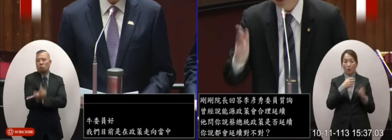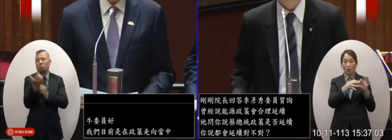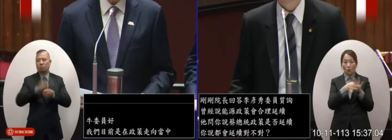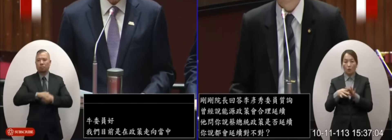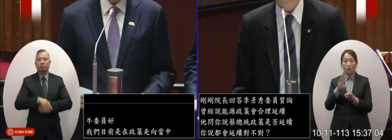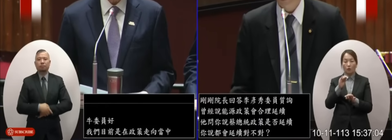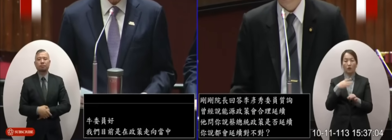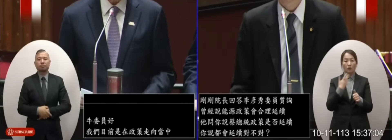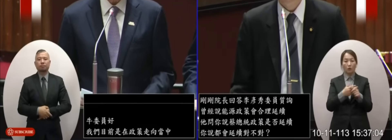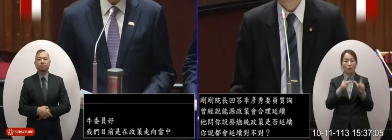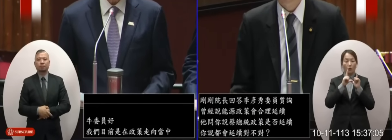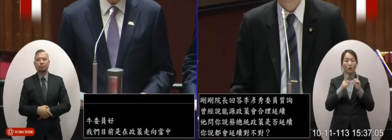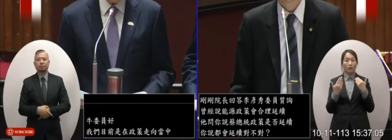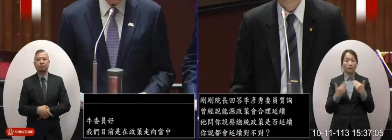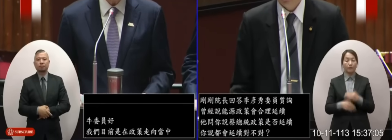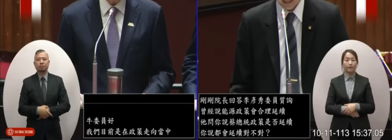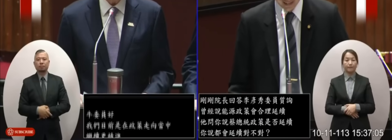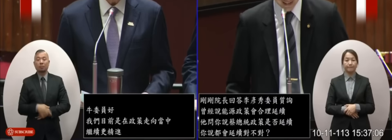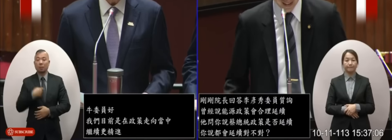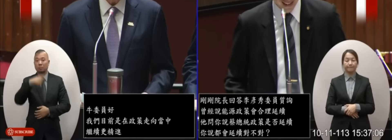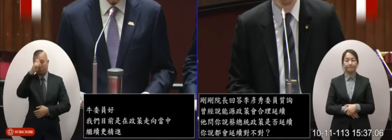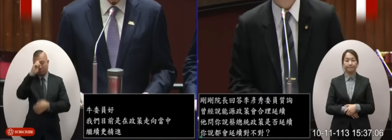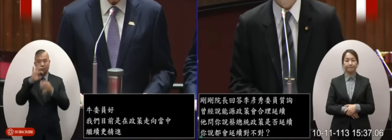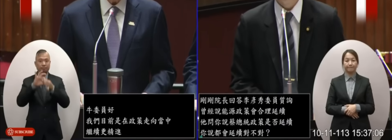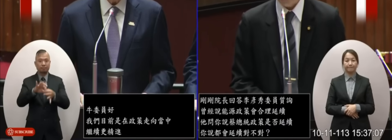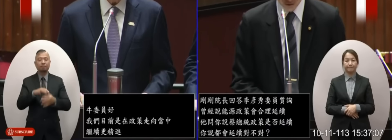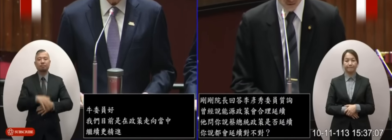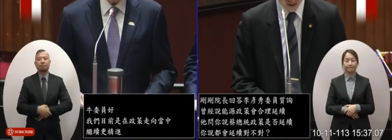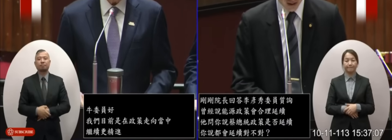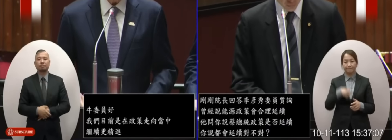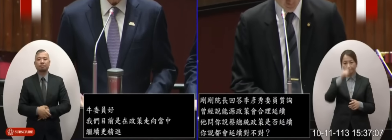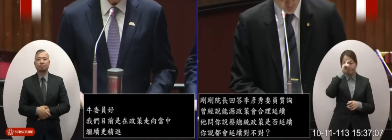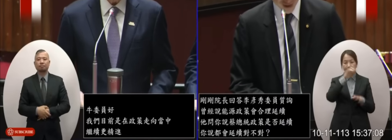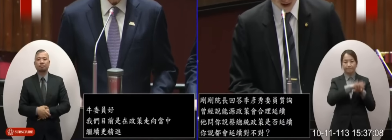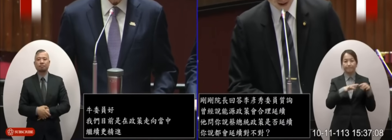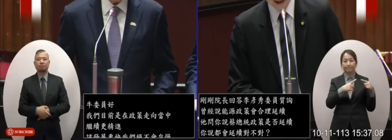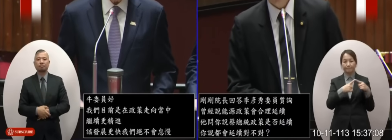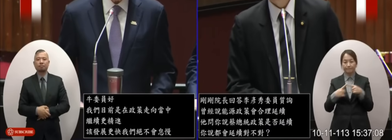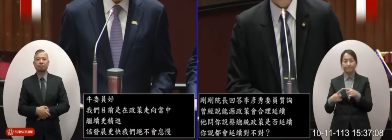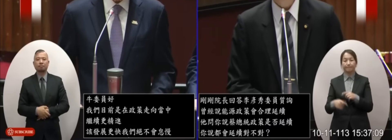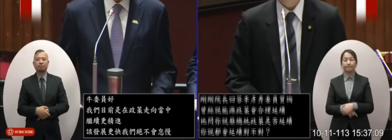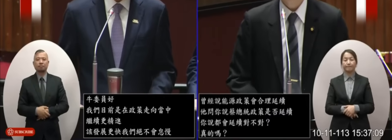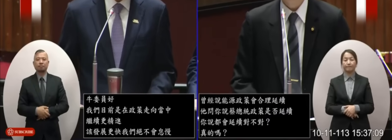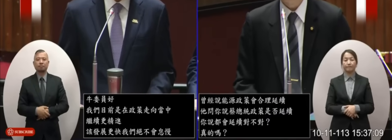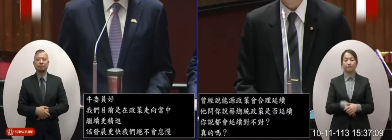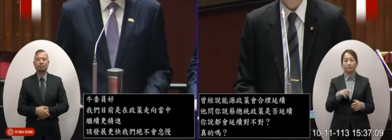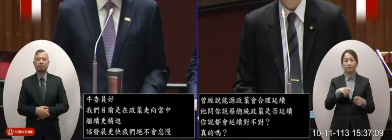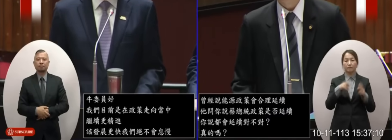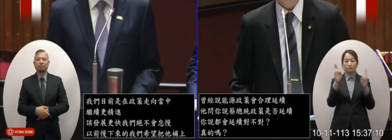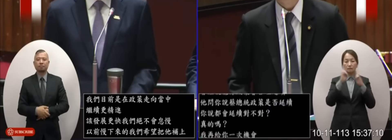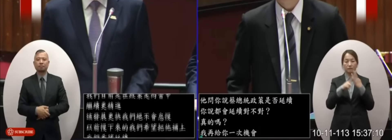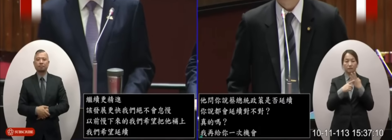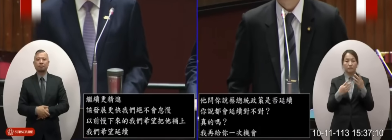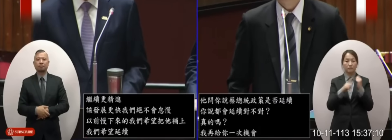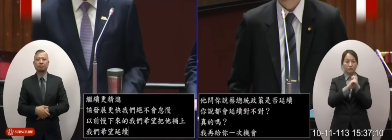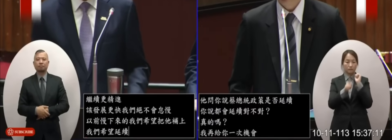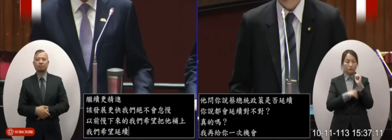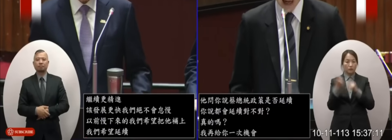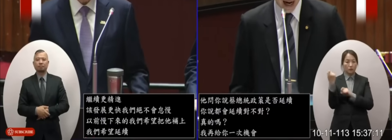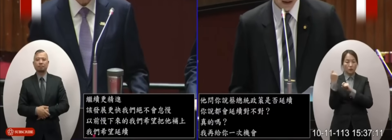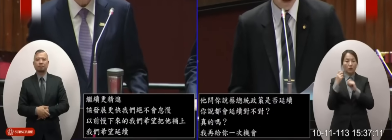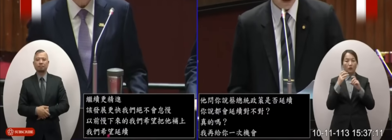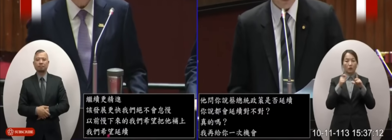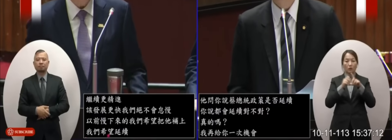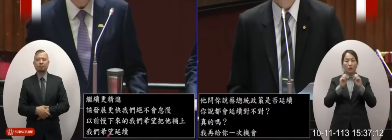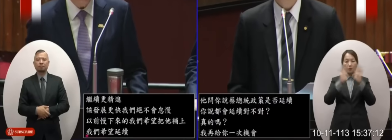延续吗？我再给你一次机会。 我不希望延续，但是 别希望延续。院长，你知不知道电业法最近公告的修正，修